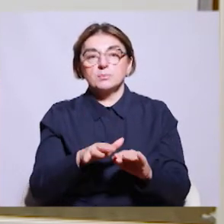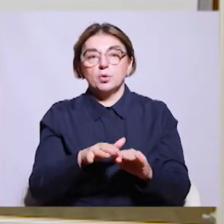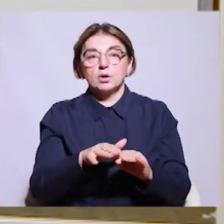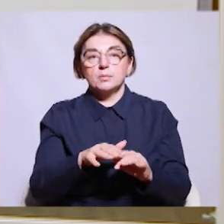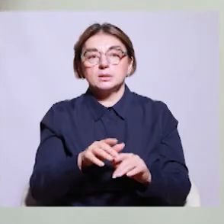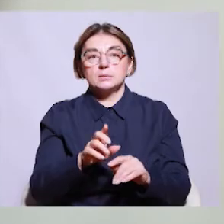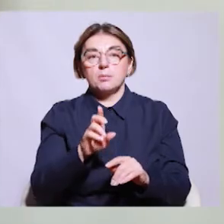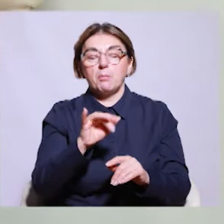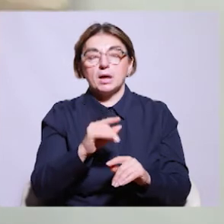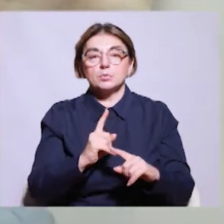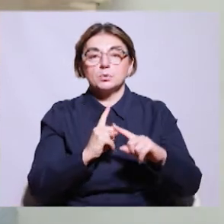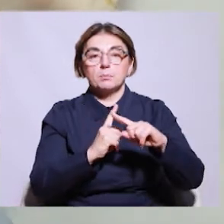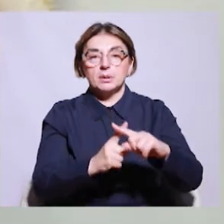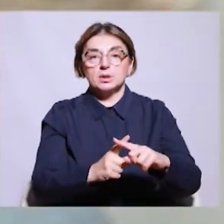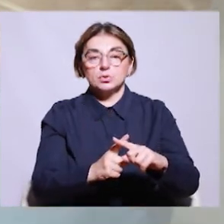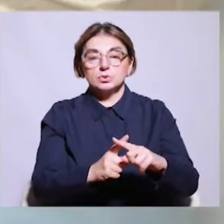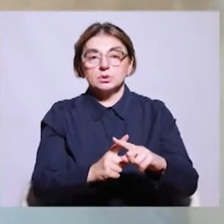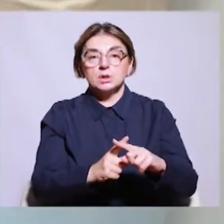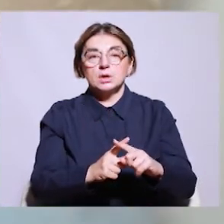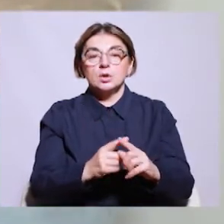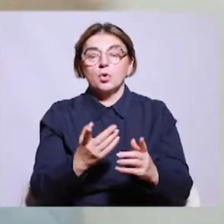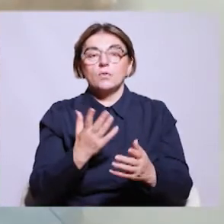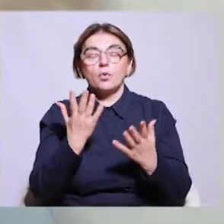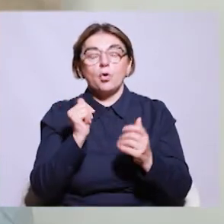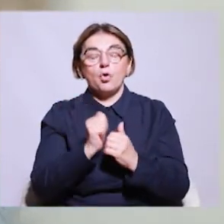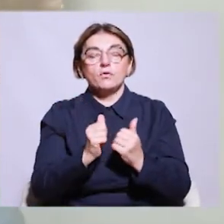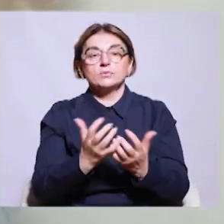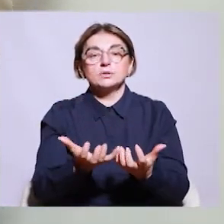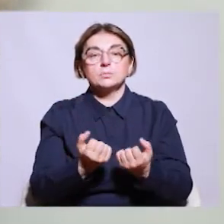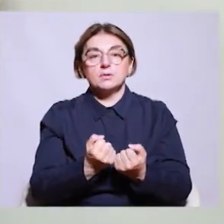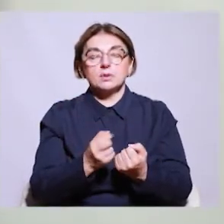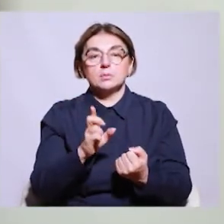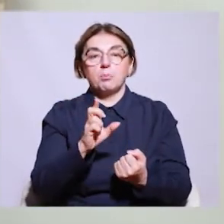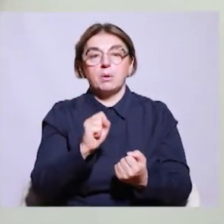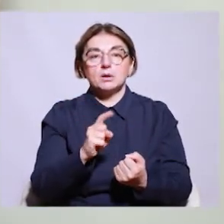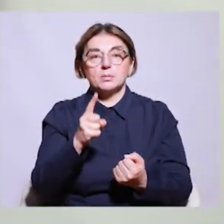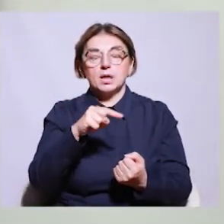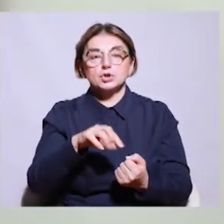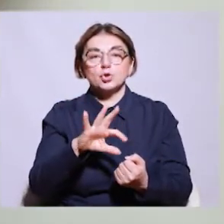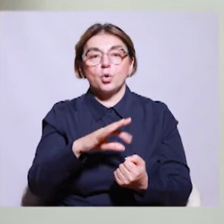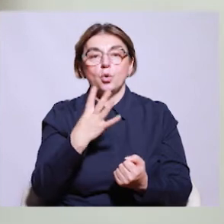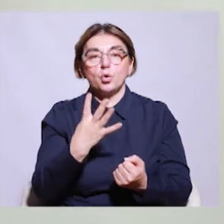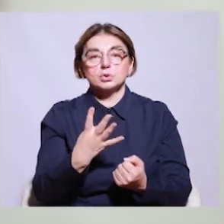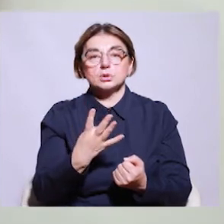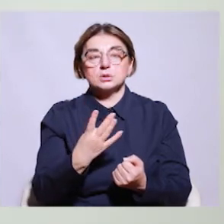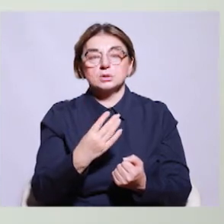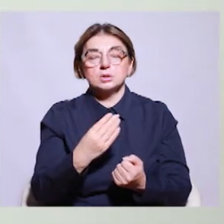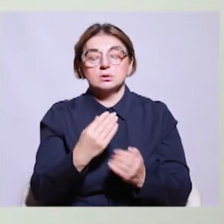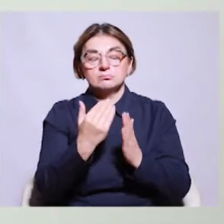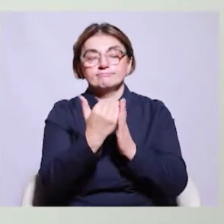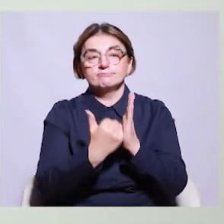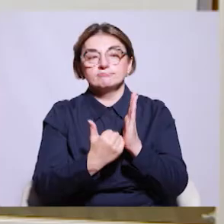ბარიუმის დადებით იონით, ანუ კათიონით, ყოველთვის მივიღებთ ბარიუმ SO4-ს